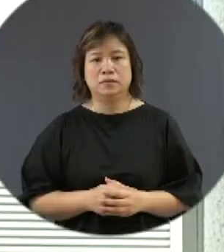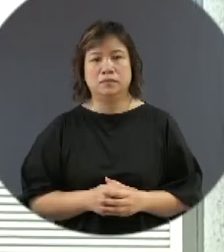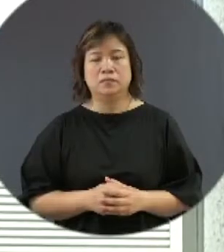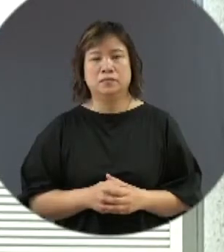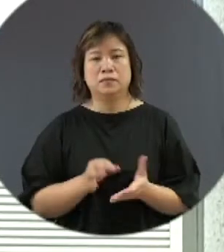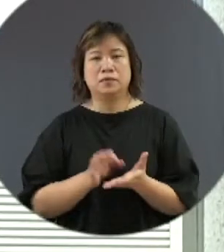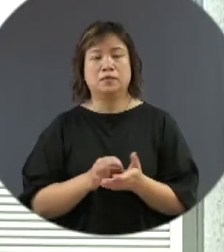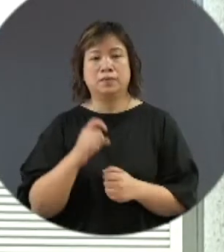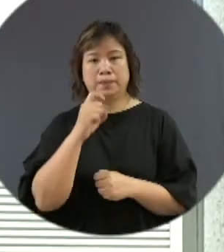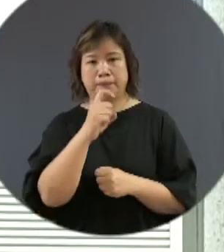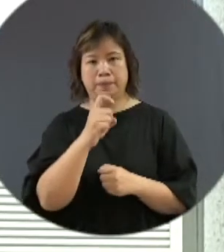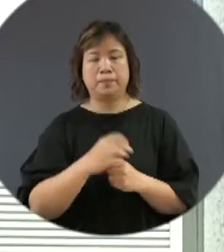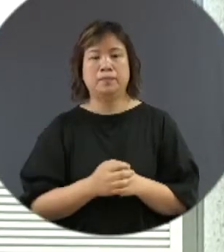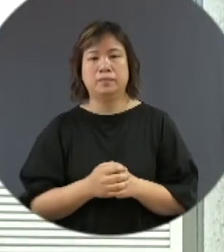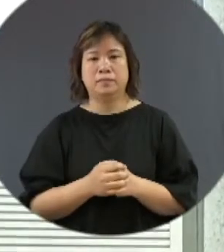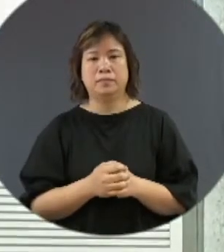九泉。